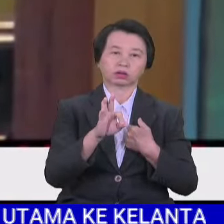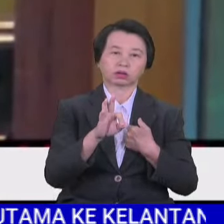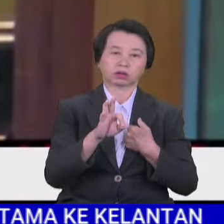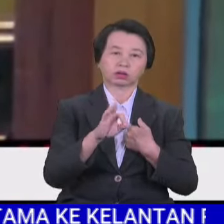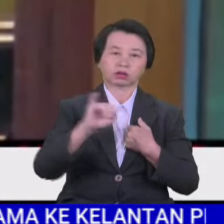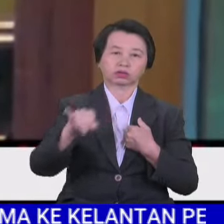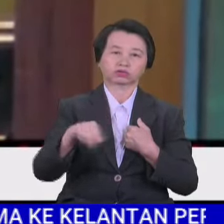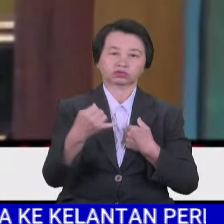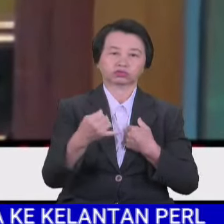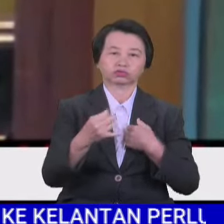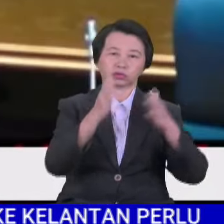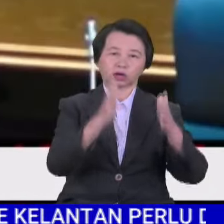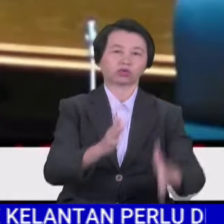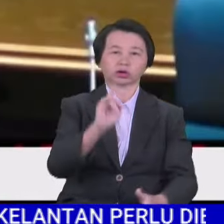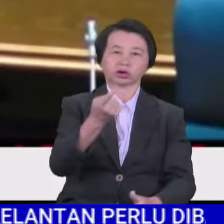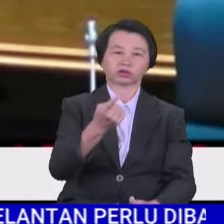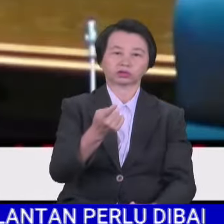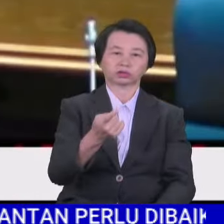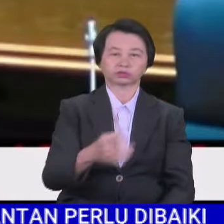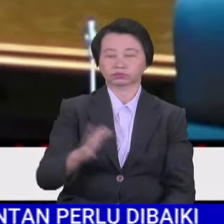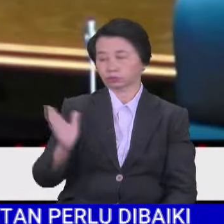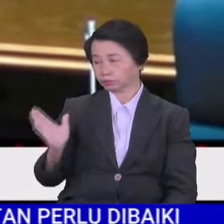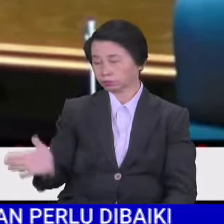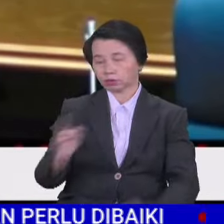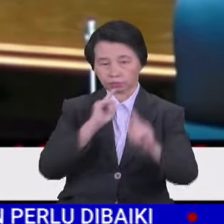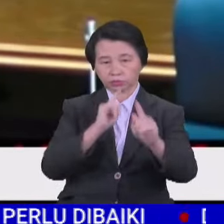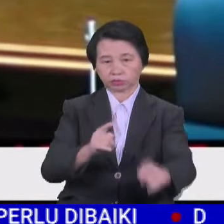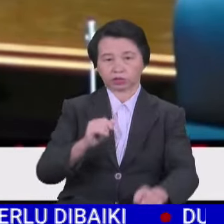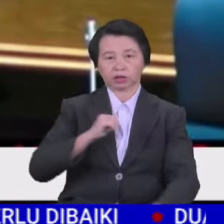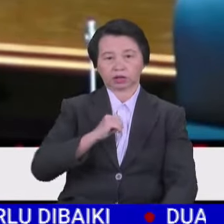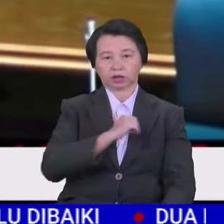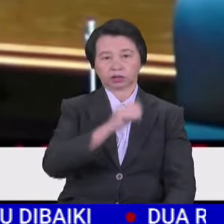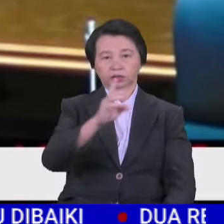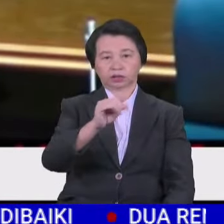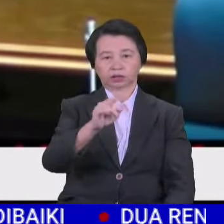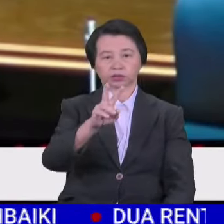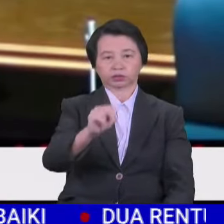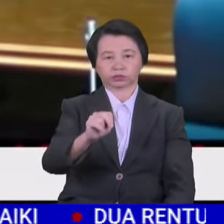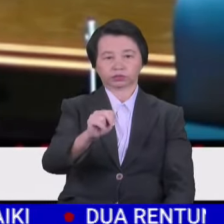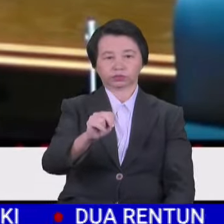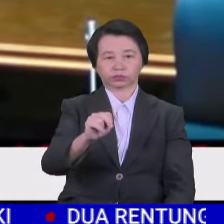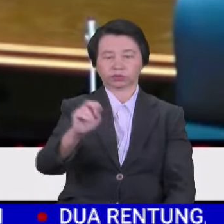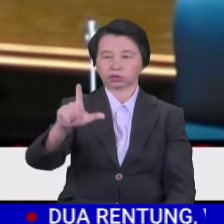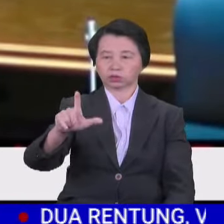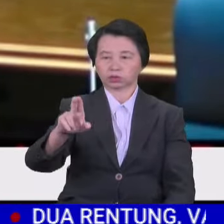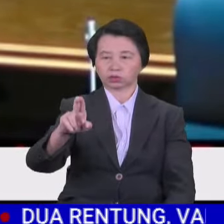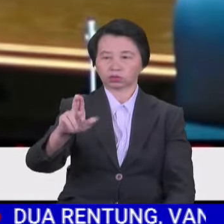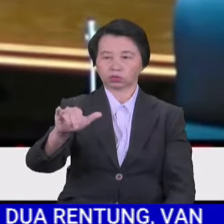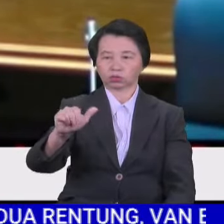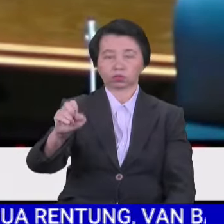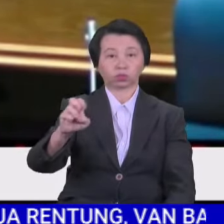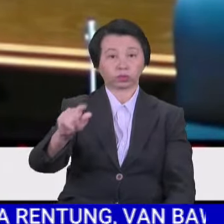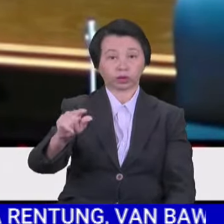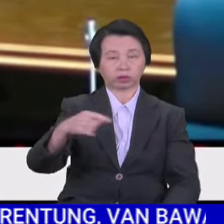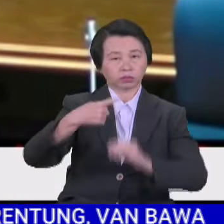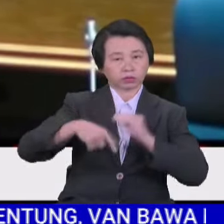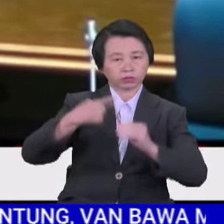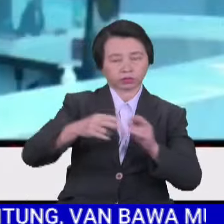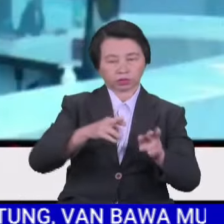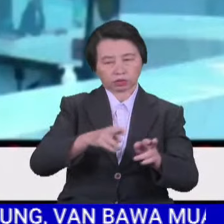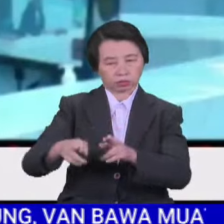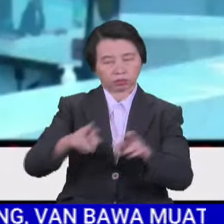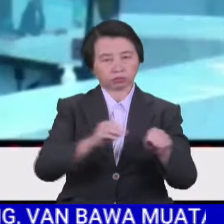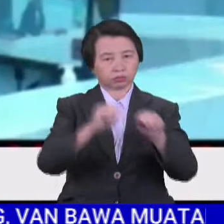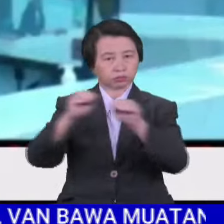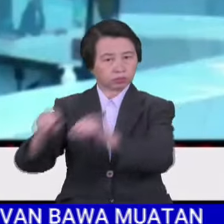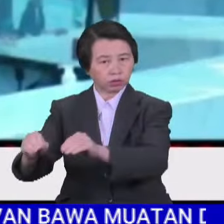9juta penumpang dia menjawab soalnya ahli dewan undangan negeria dulu yang pun jinse mengenai rancangan